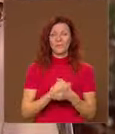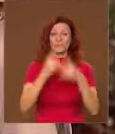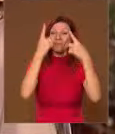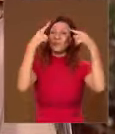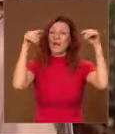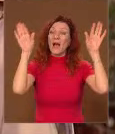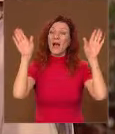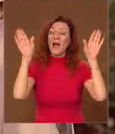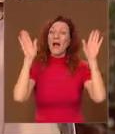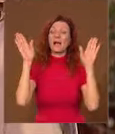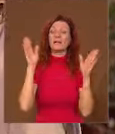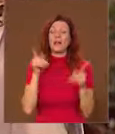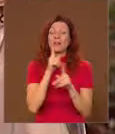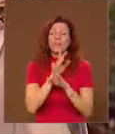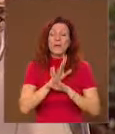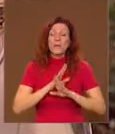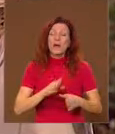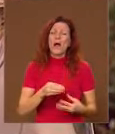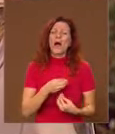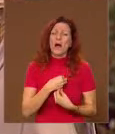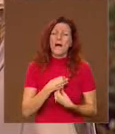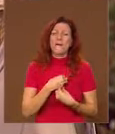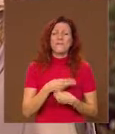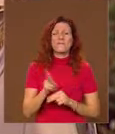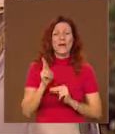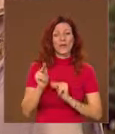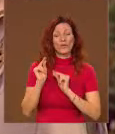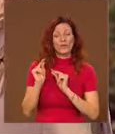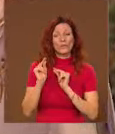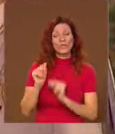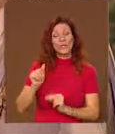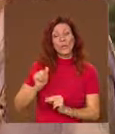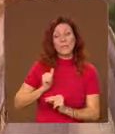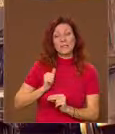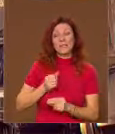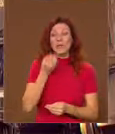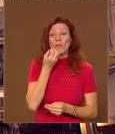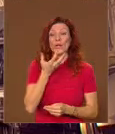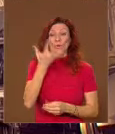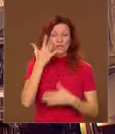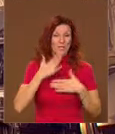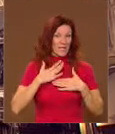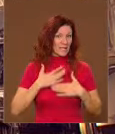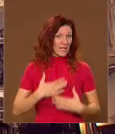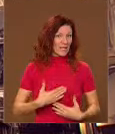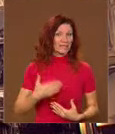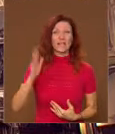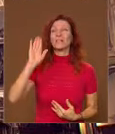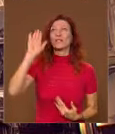Ангел на мира, верен наставник, пазител на душите и телата ни от Господа да проси.